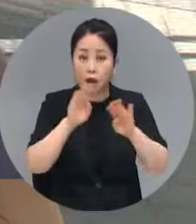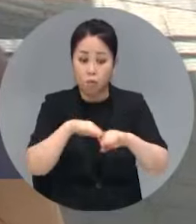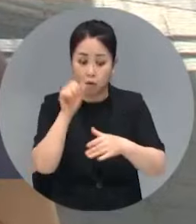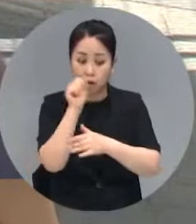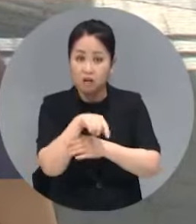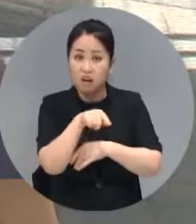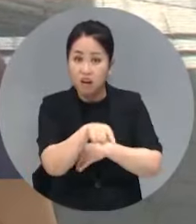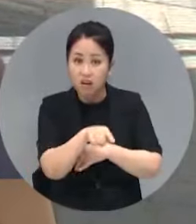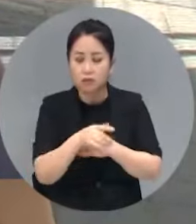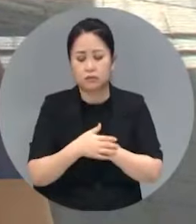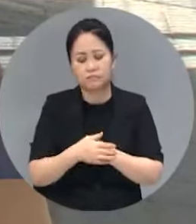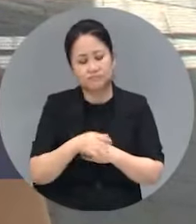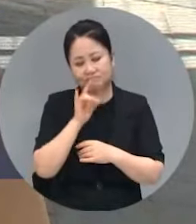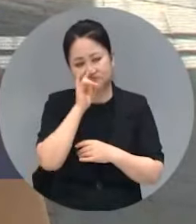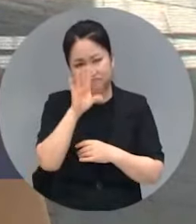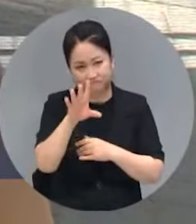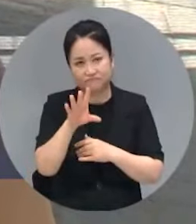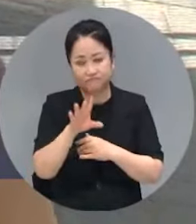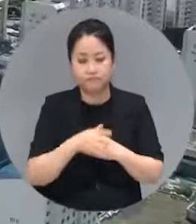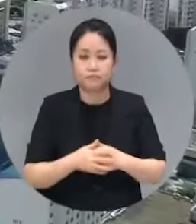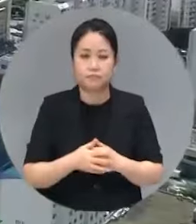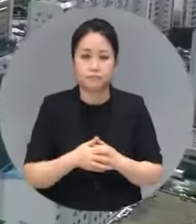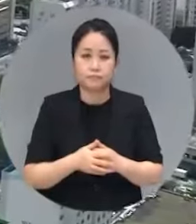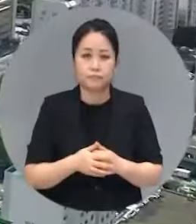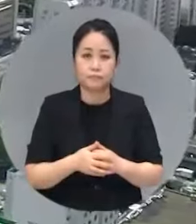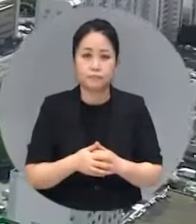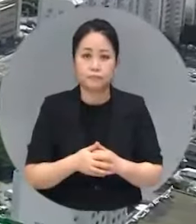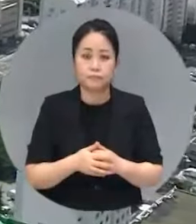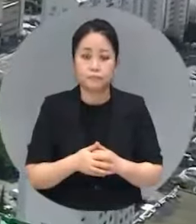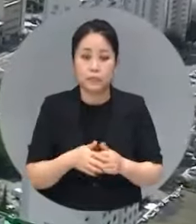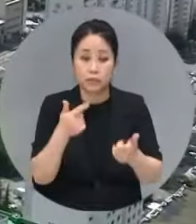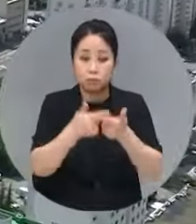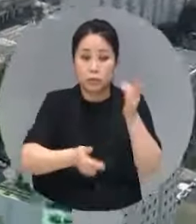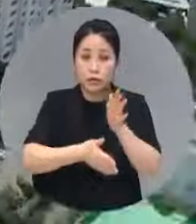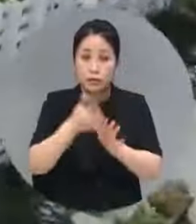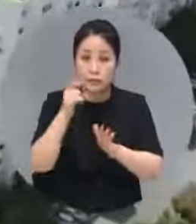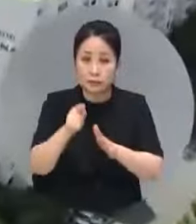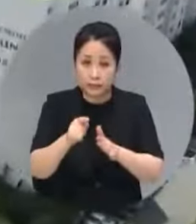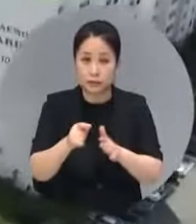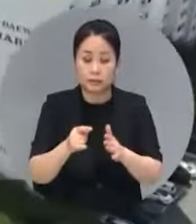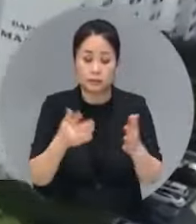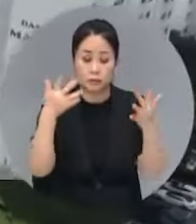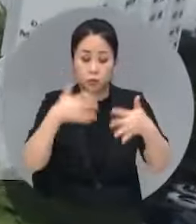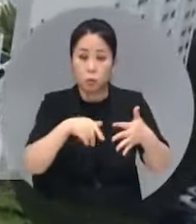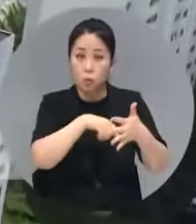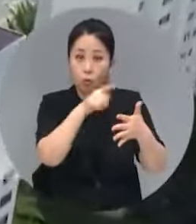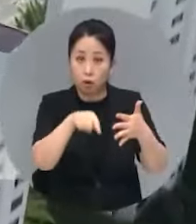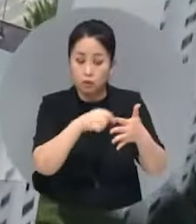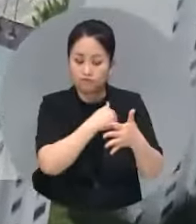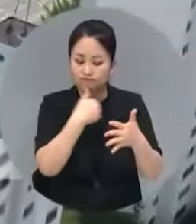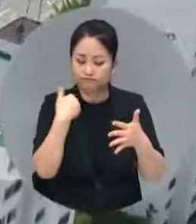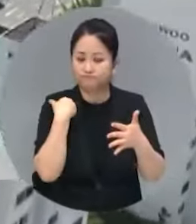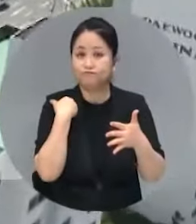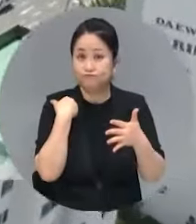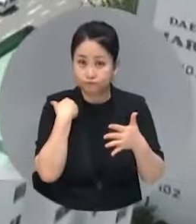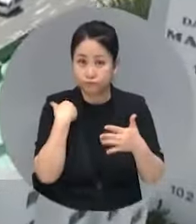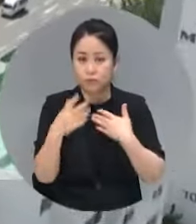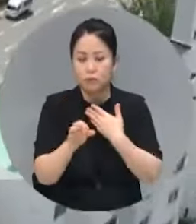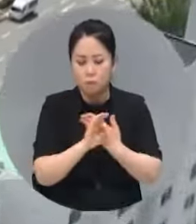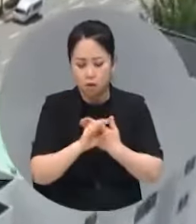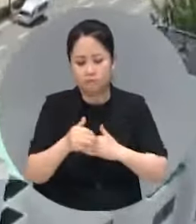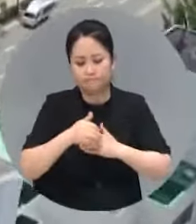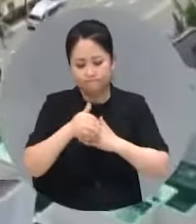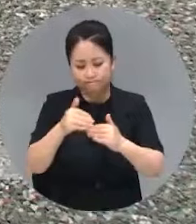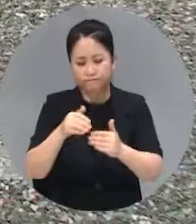난다는 것은 있어서는 안 되는 일이라고 생각하고 부산시는 단서로 대건 조건이 충족되면 향후 절차를